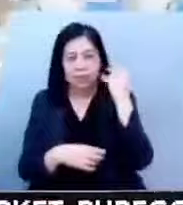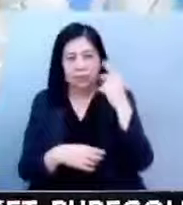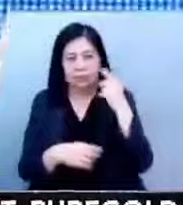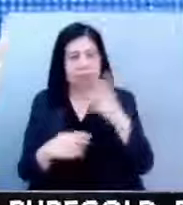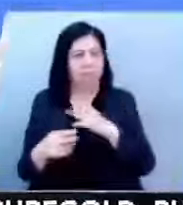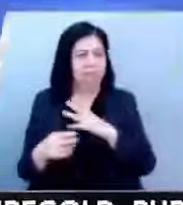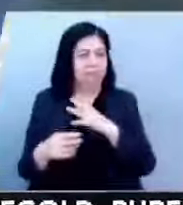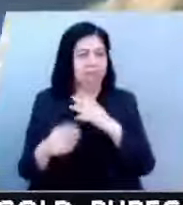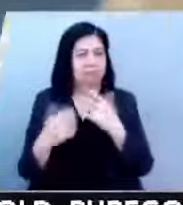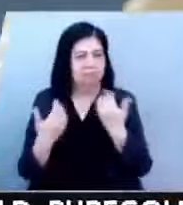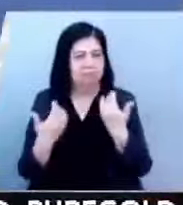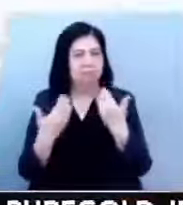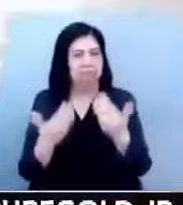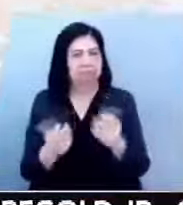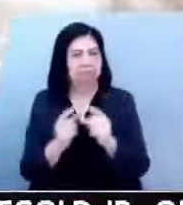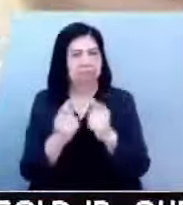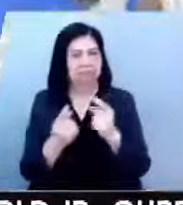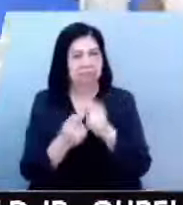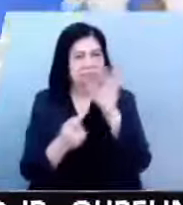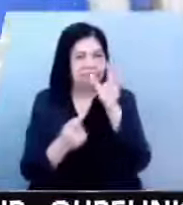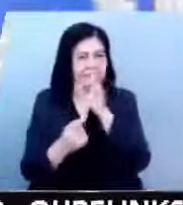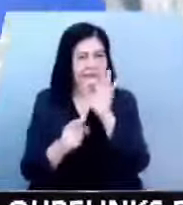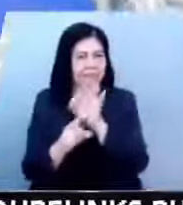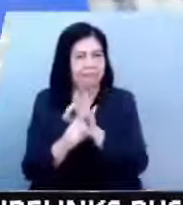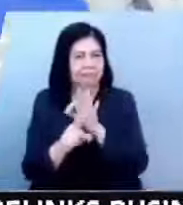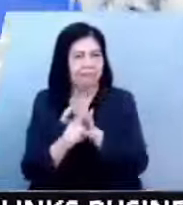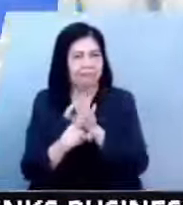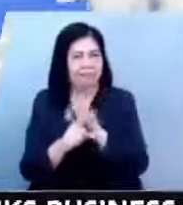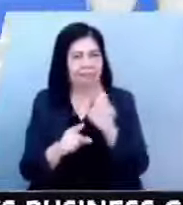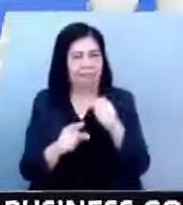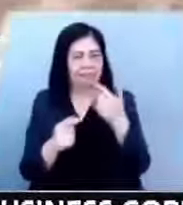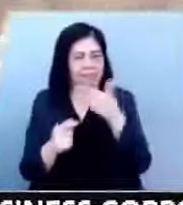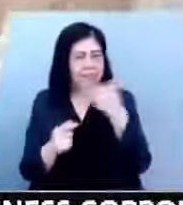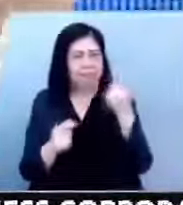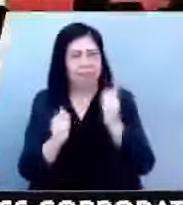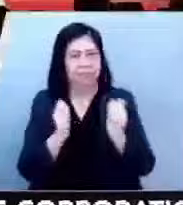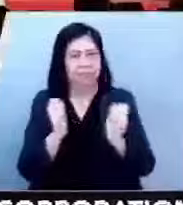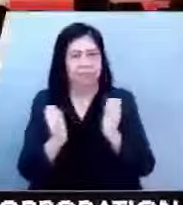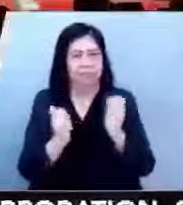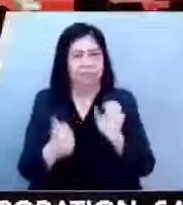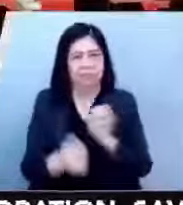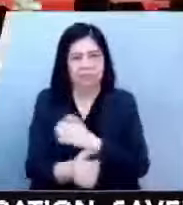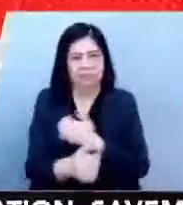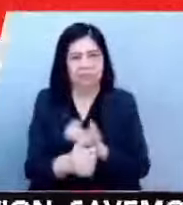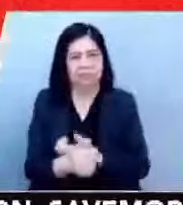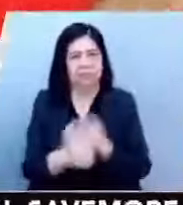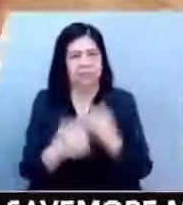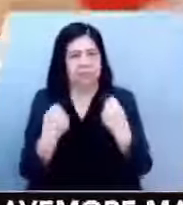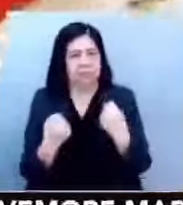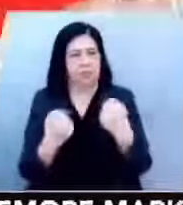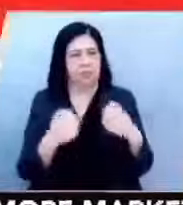binigo ng grupo ang Philo Carrots sa kanilang outstanding energy at swag.